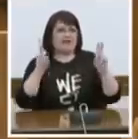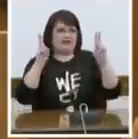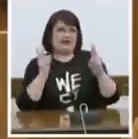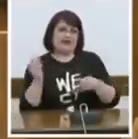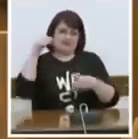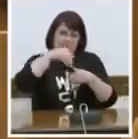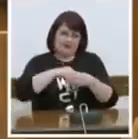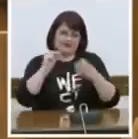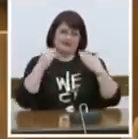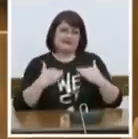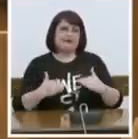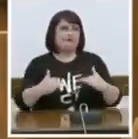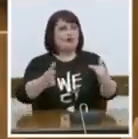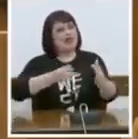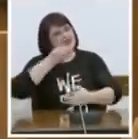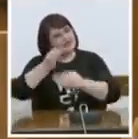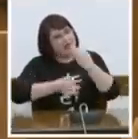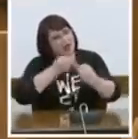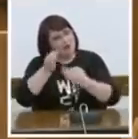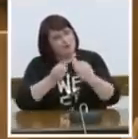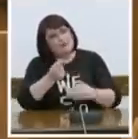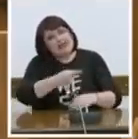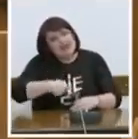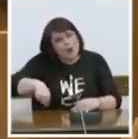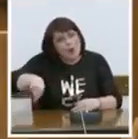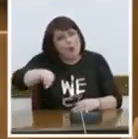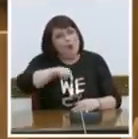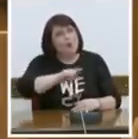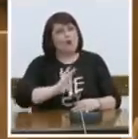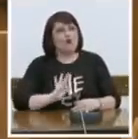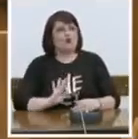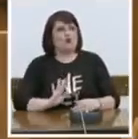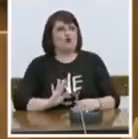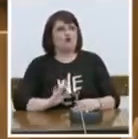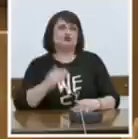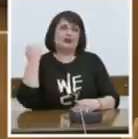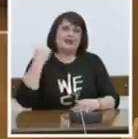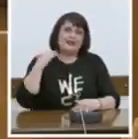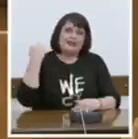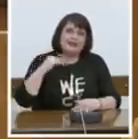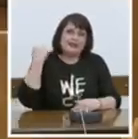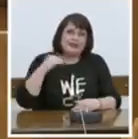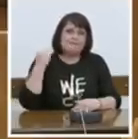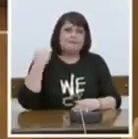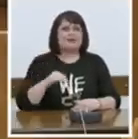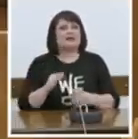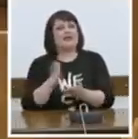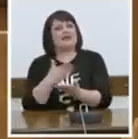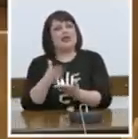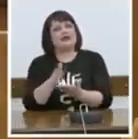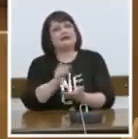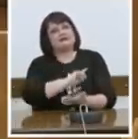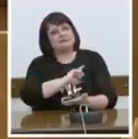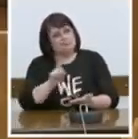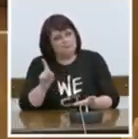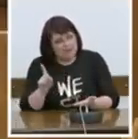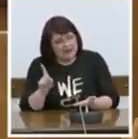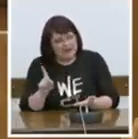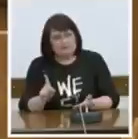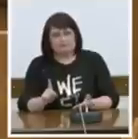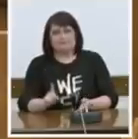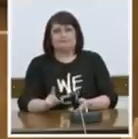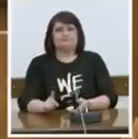Βουλή θα αρθρώνει πάντοτε λόγο στο όνομα των θυμάτων των διακρίσεων, αλλά και